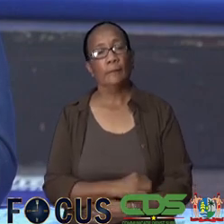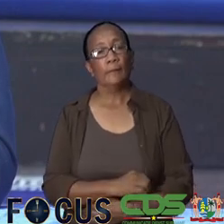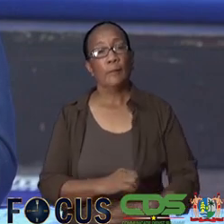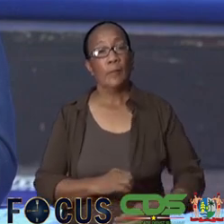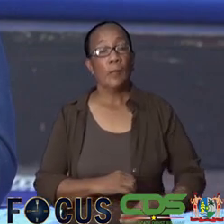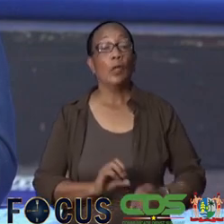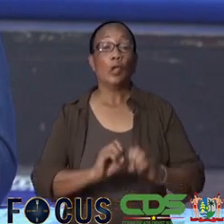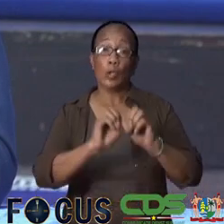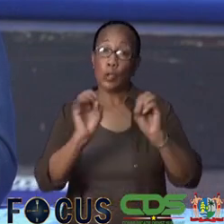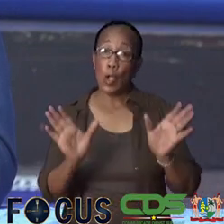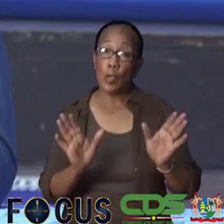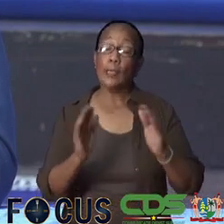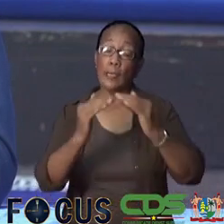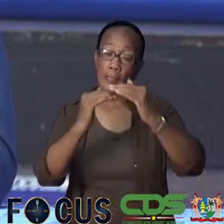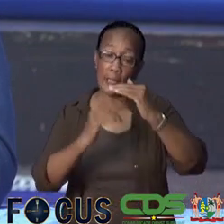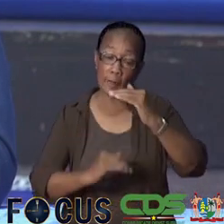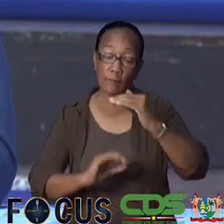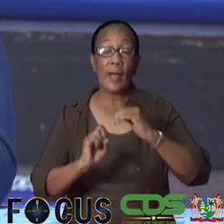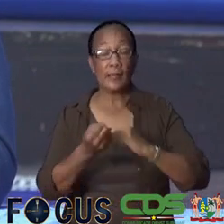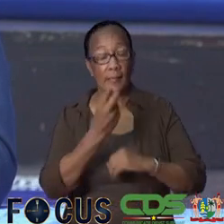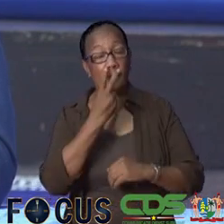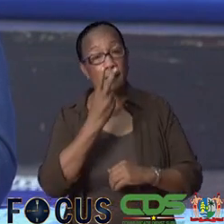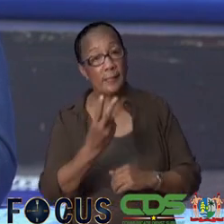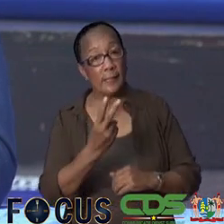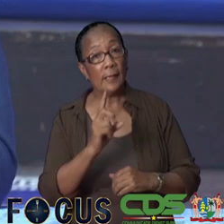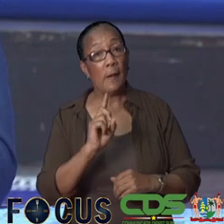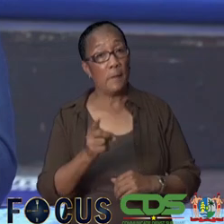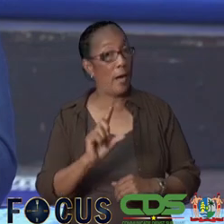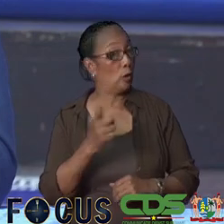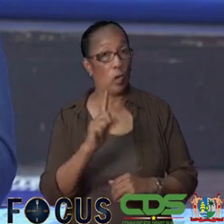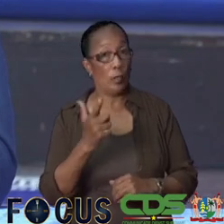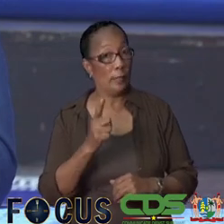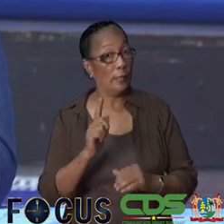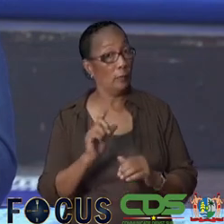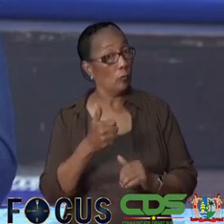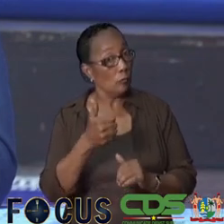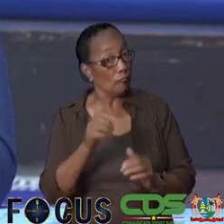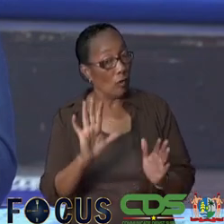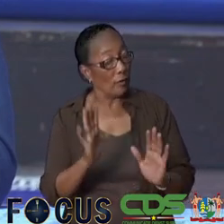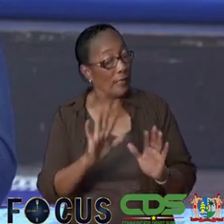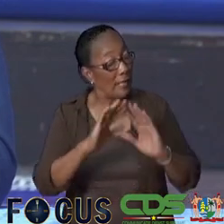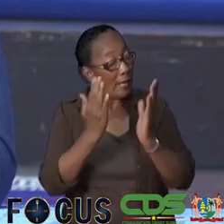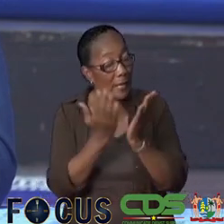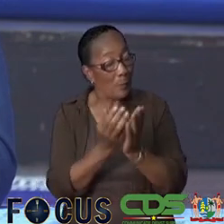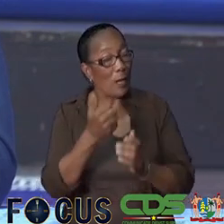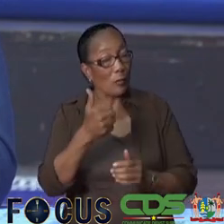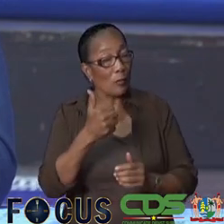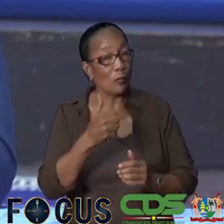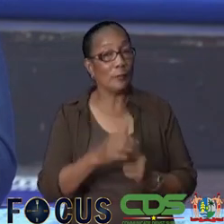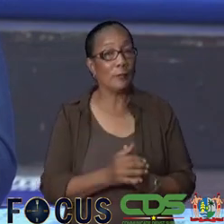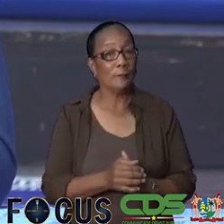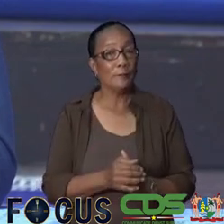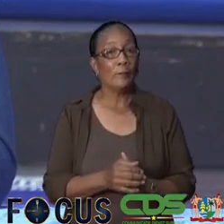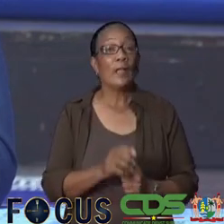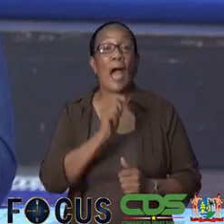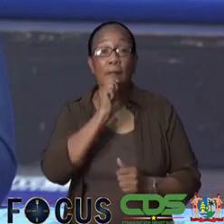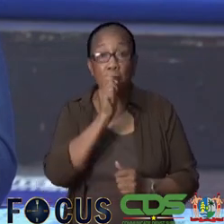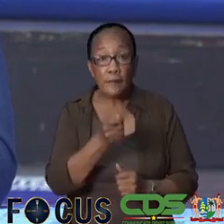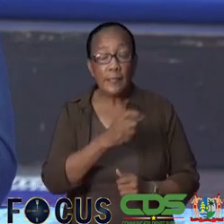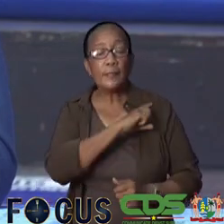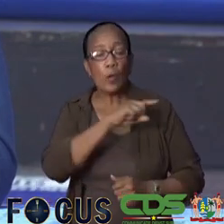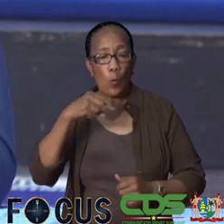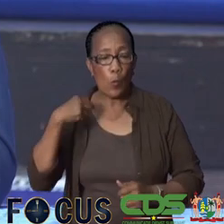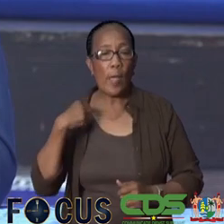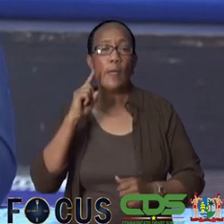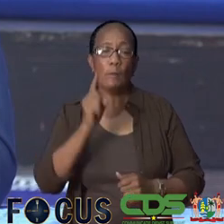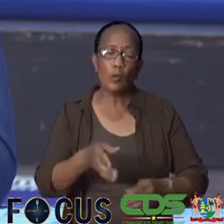De duidelijke afname is dus zichtbaar, maar we zijn er nog niet. Het advies is dus nogmaals dat wij